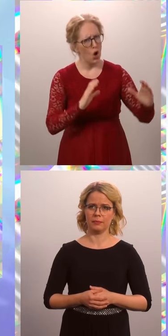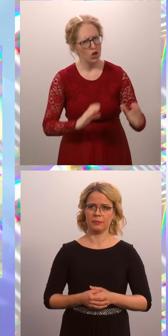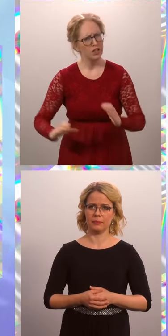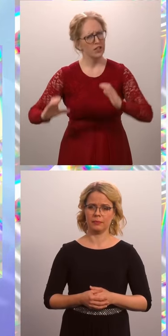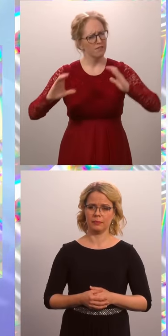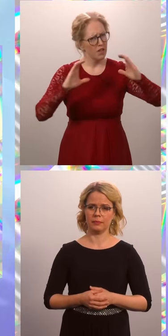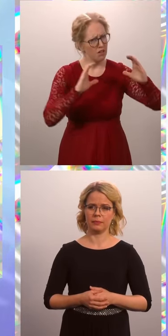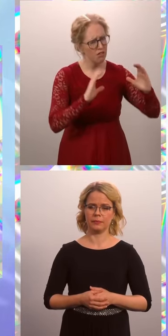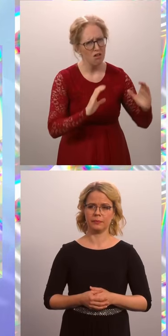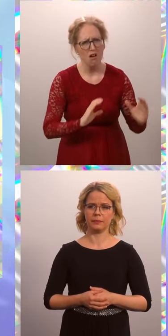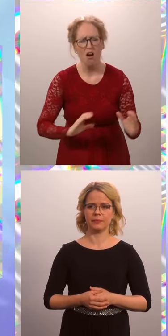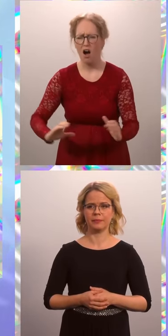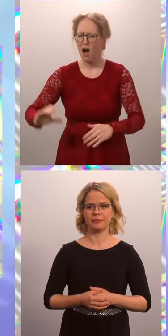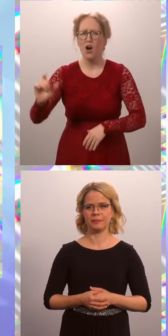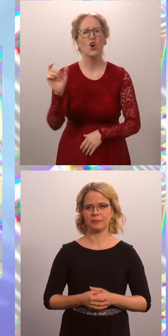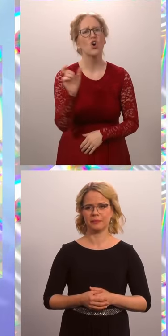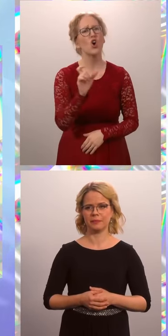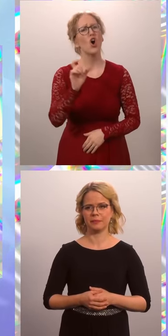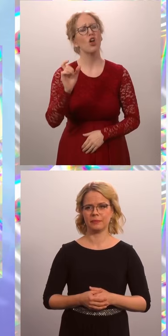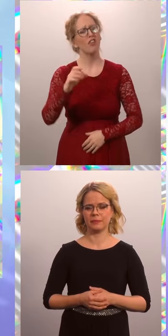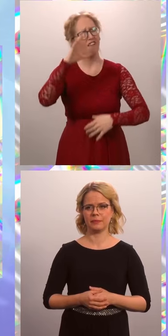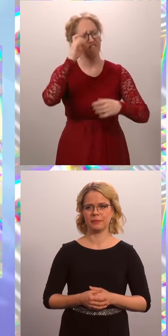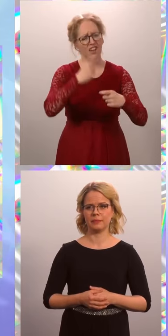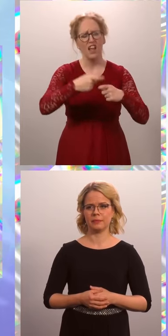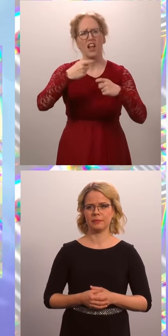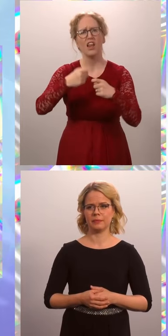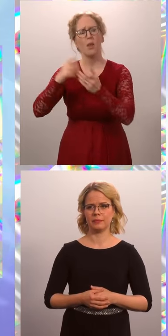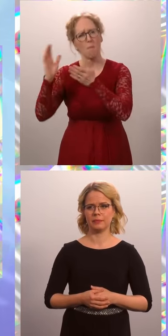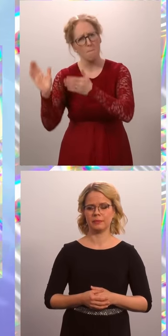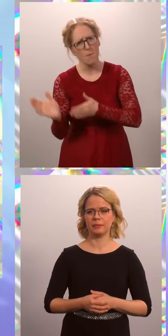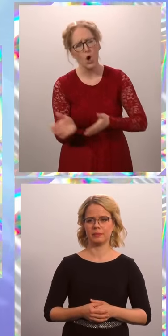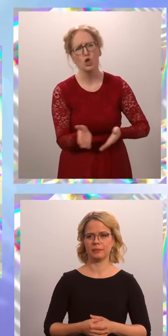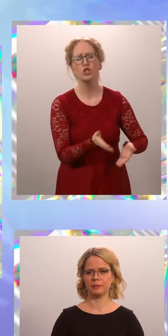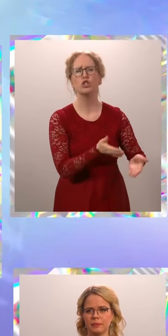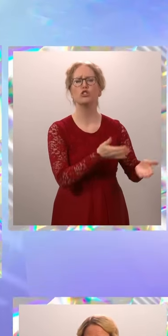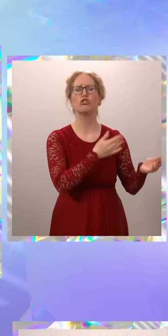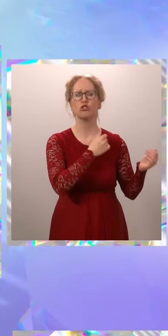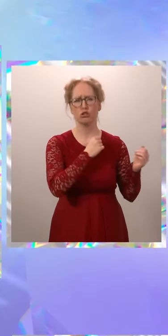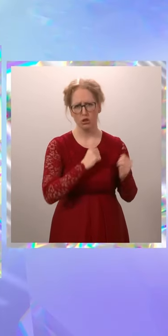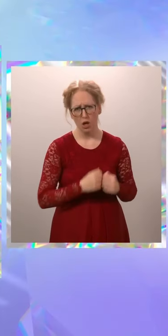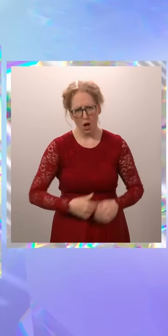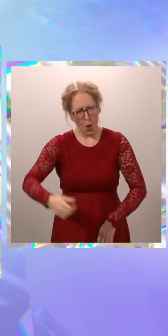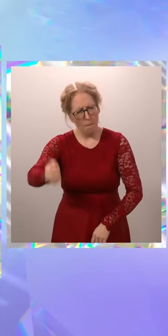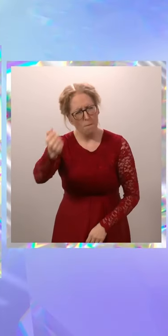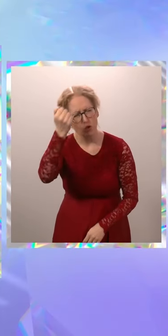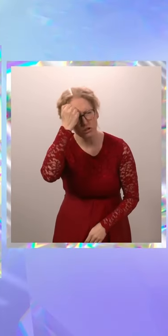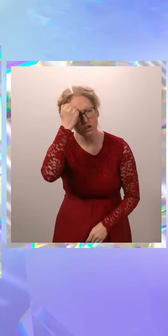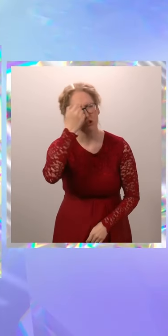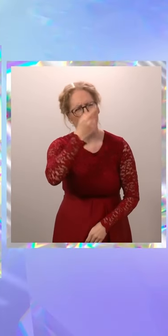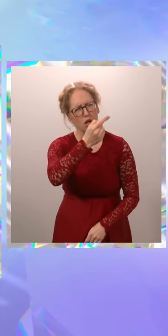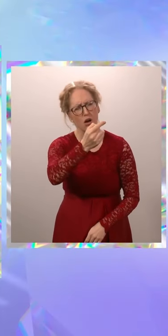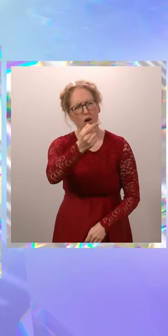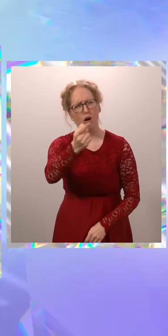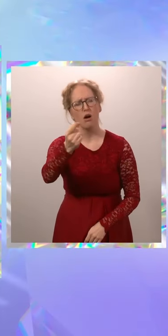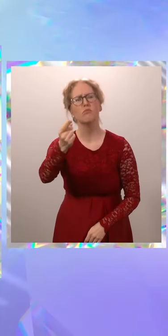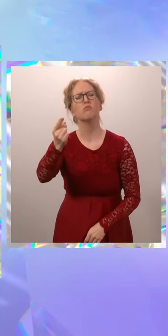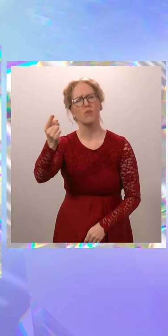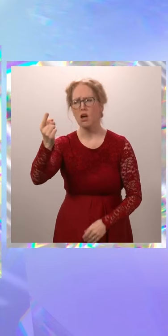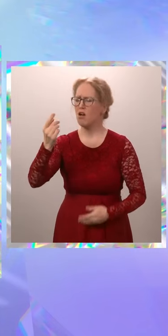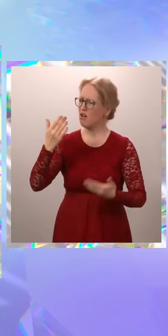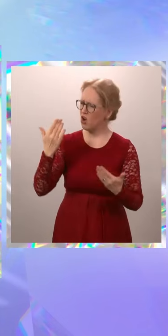Hoivatkaa, kohta poissa on veljet. Muistakaa,